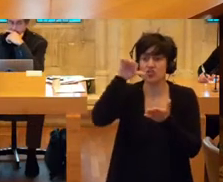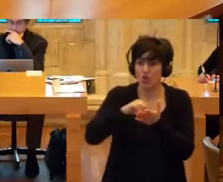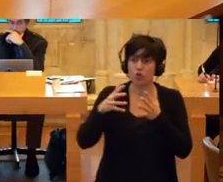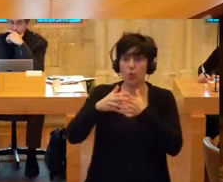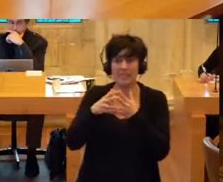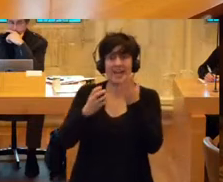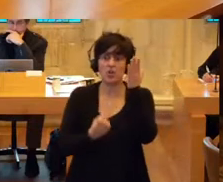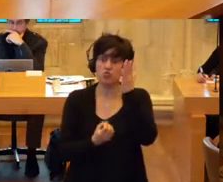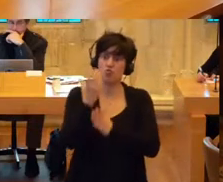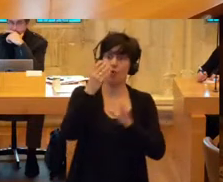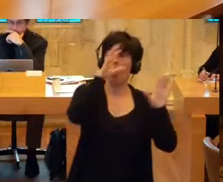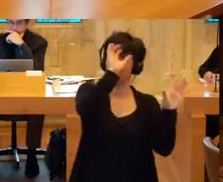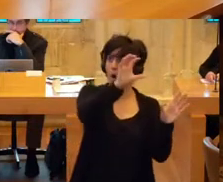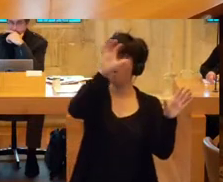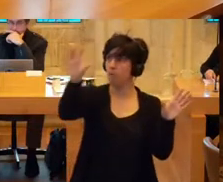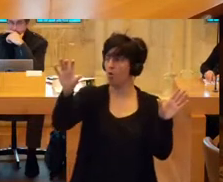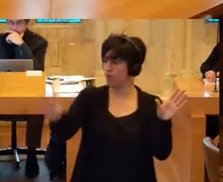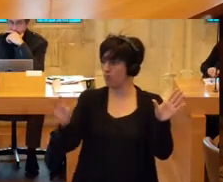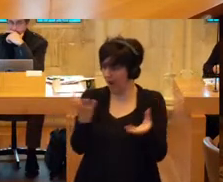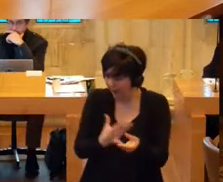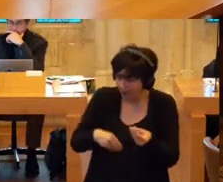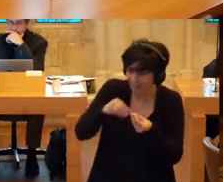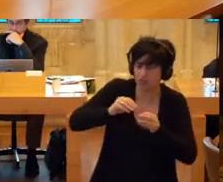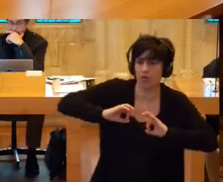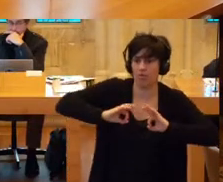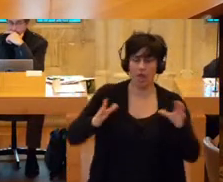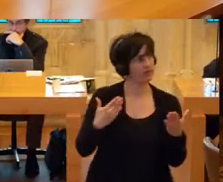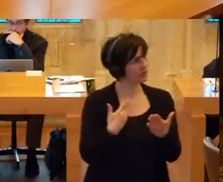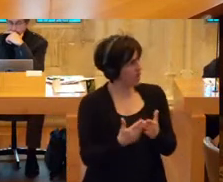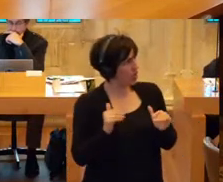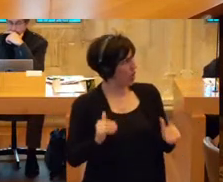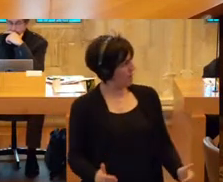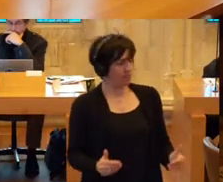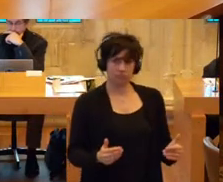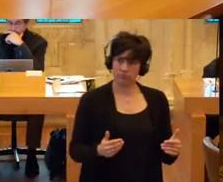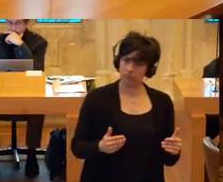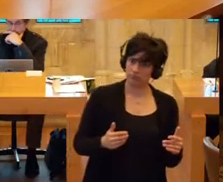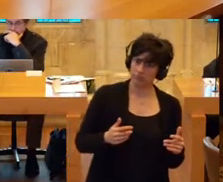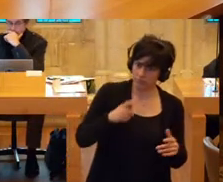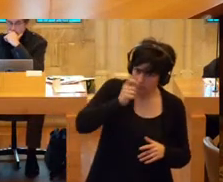commercial nouveau sur l'agglomération. Hein, c'est quand même quelque chose qu'il faut souligner.